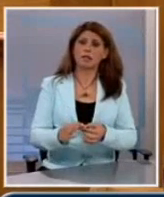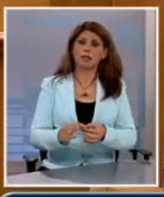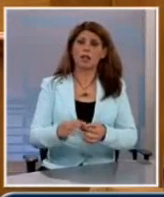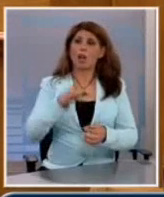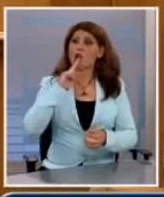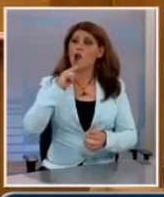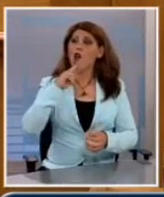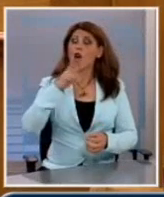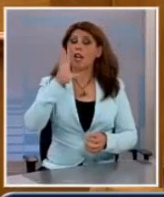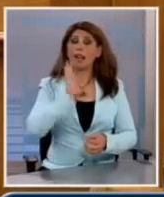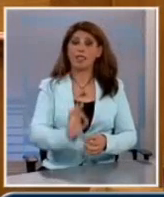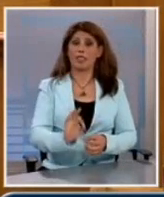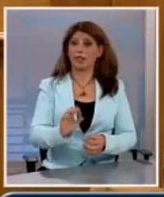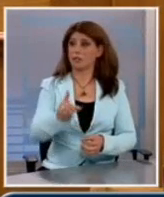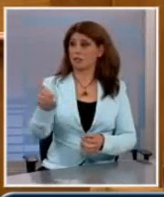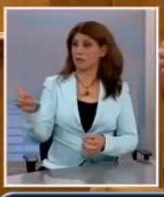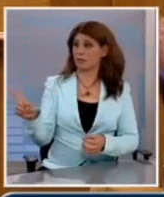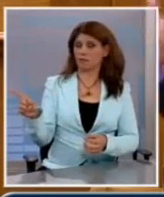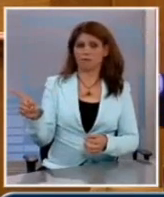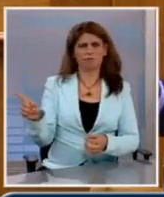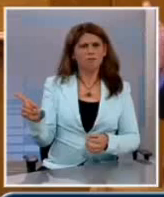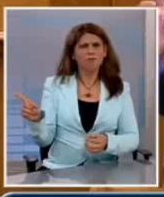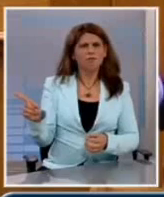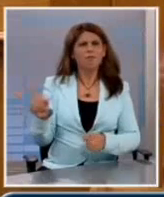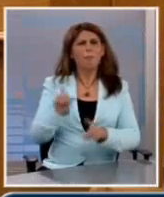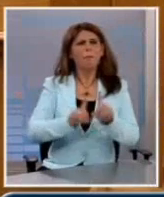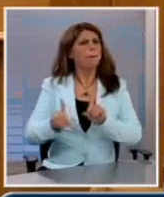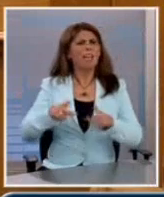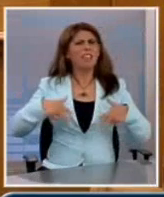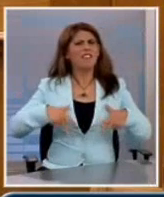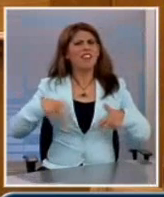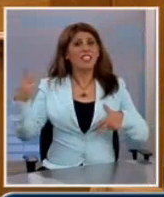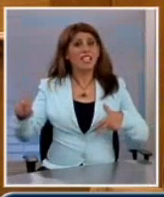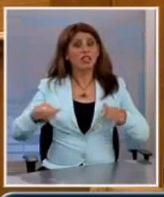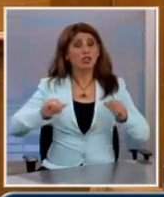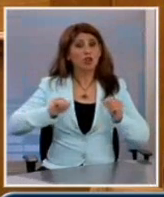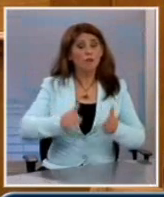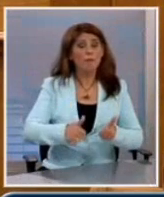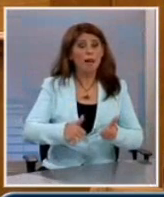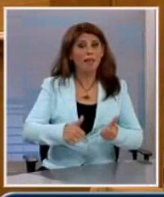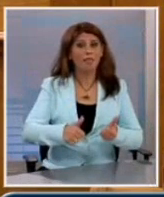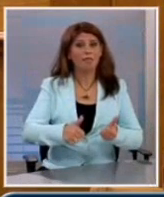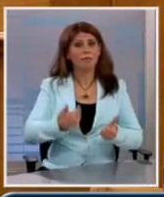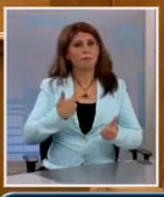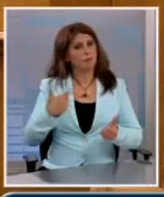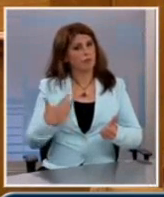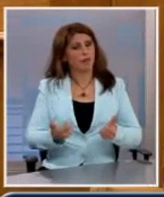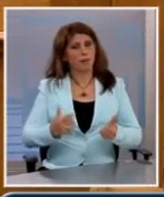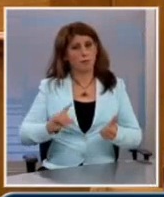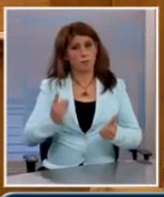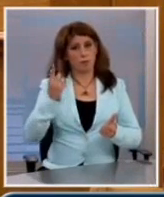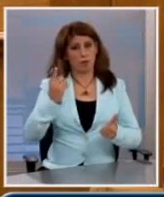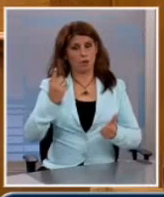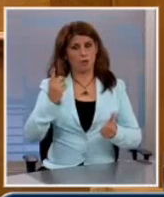της αλήθειας. Ποια κυβέρνηση δική σας θα τολμούσε? Είχαμε πρώτες εκλογές με